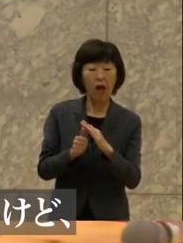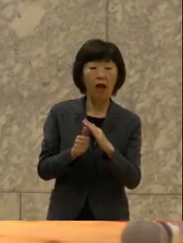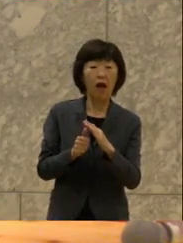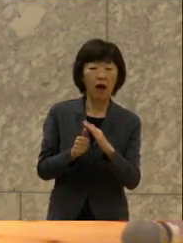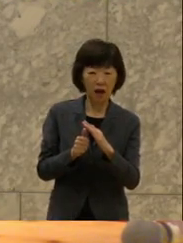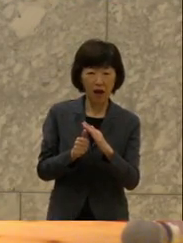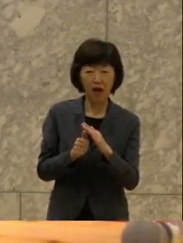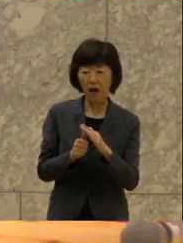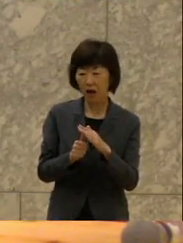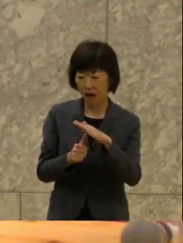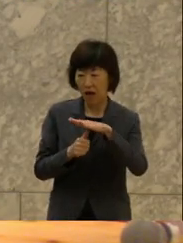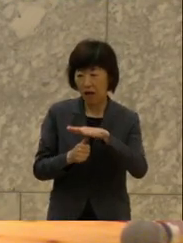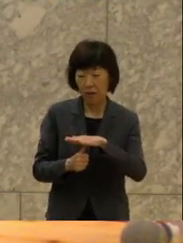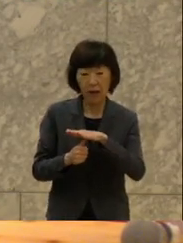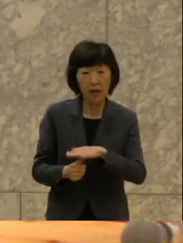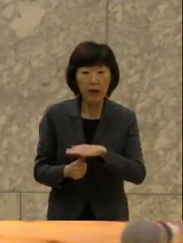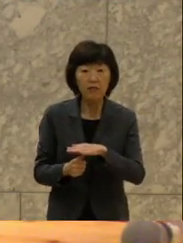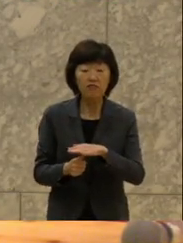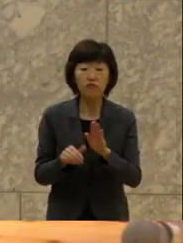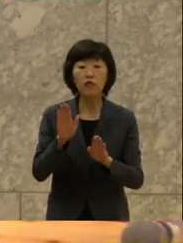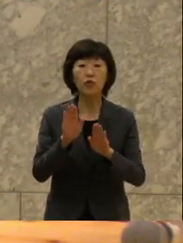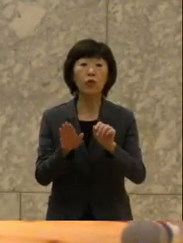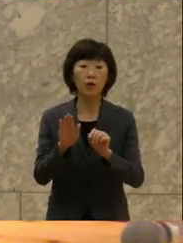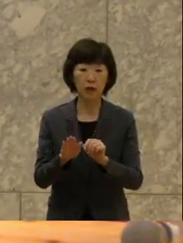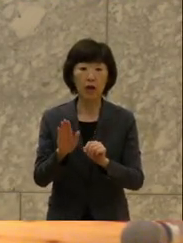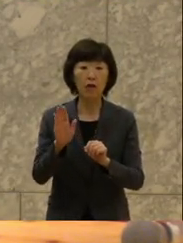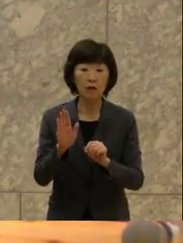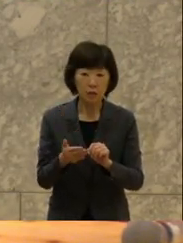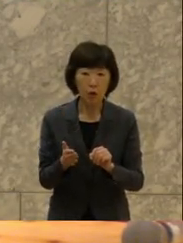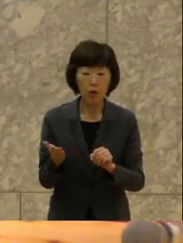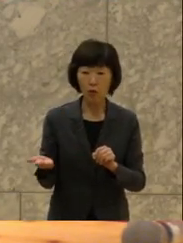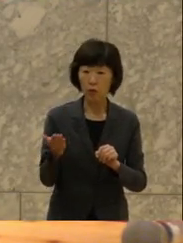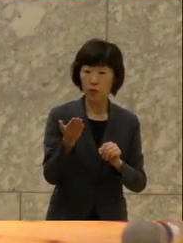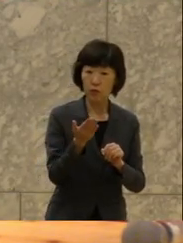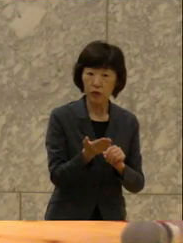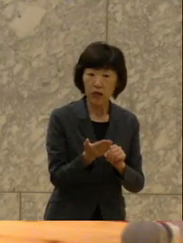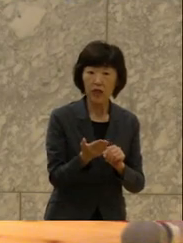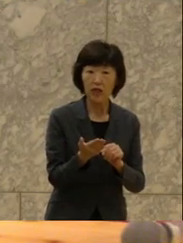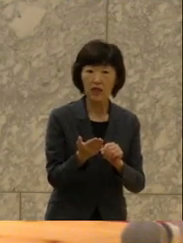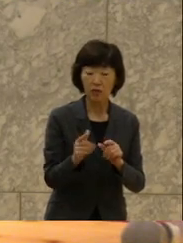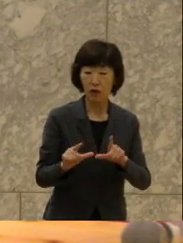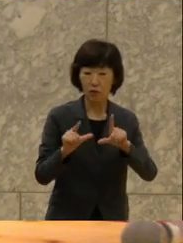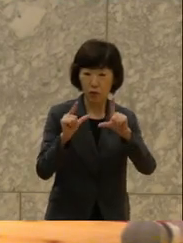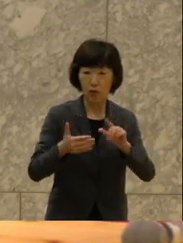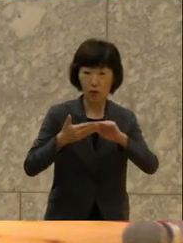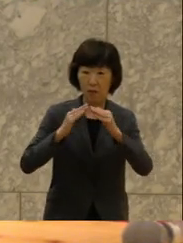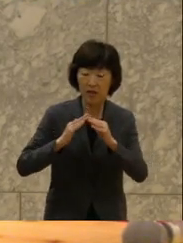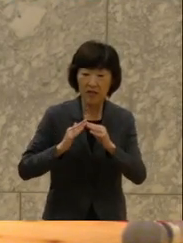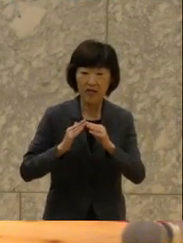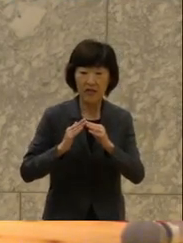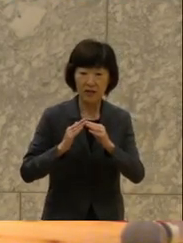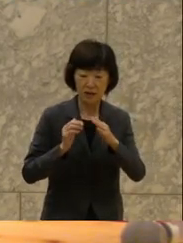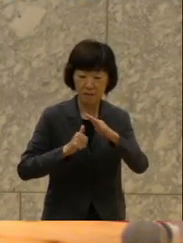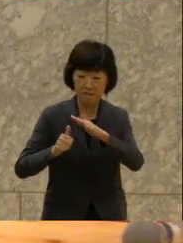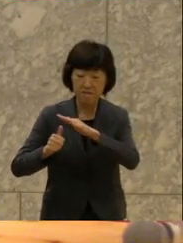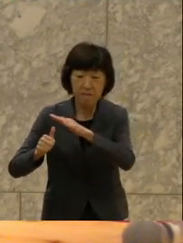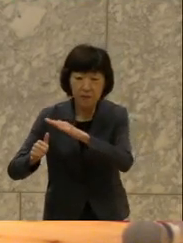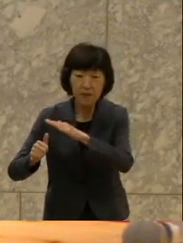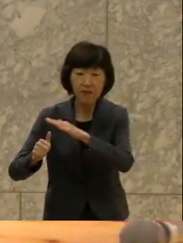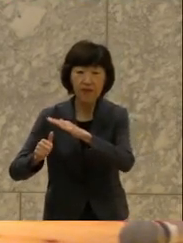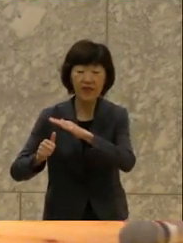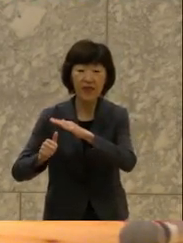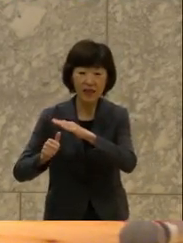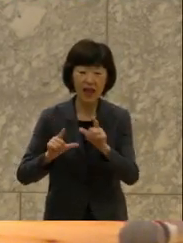んですけど今回そういった選手たちが街に出てこられるっていうのがすごく私自身もなんか楽しみというか東京